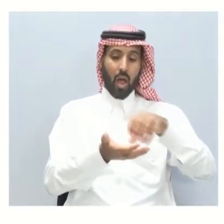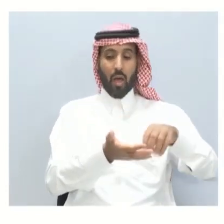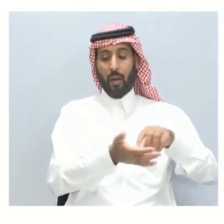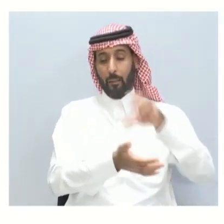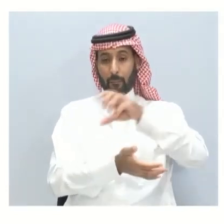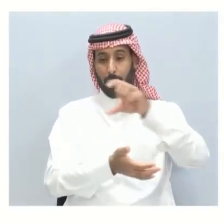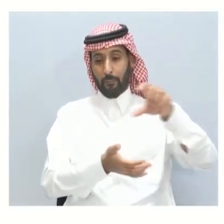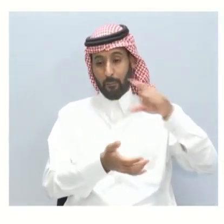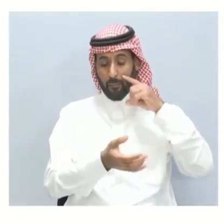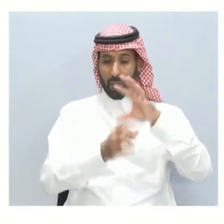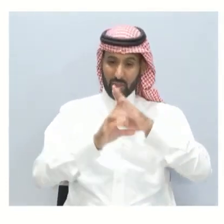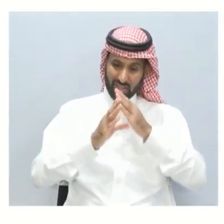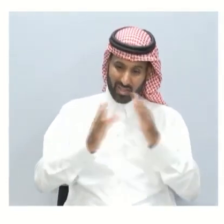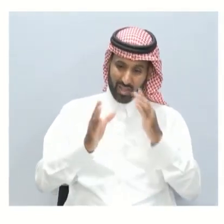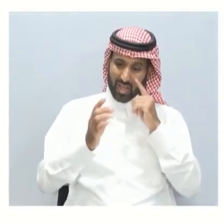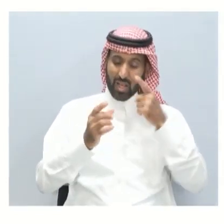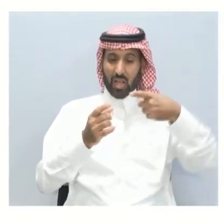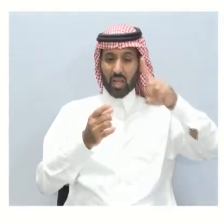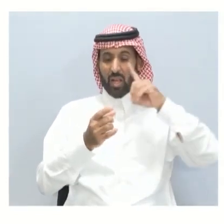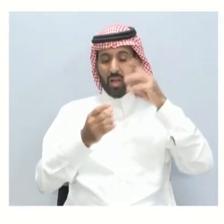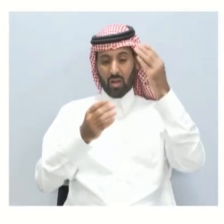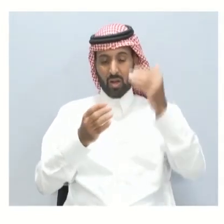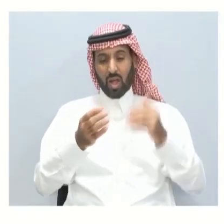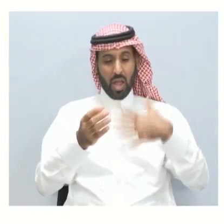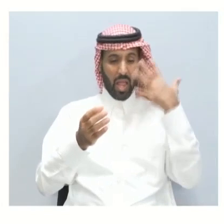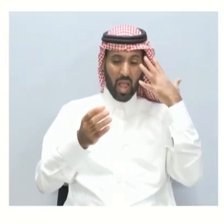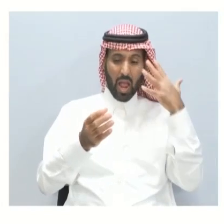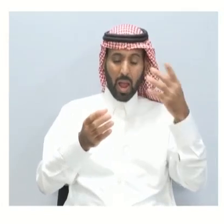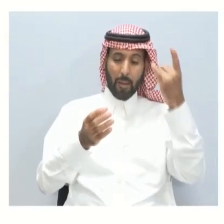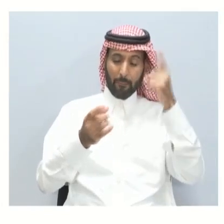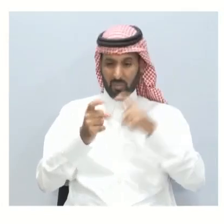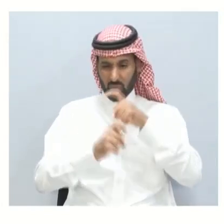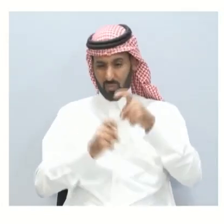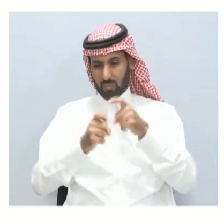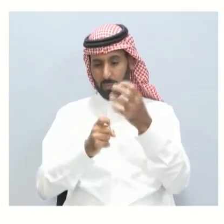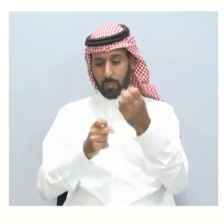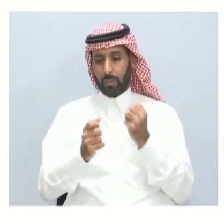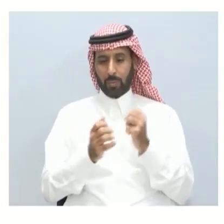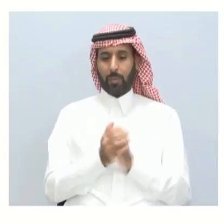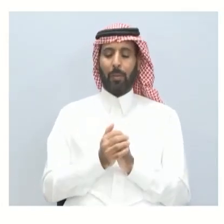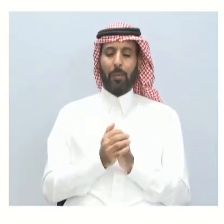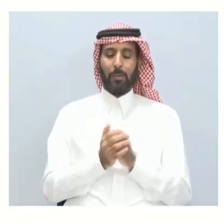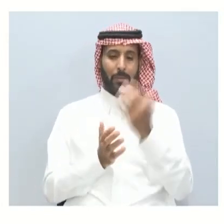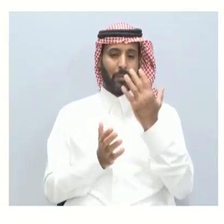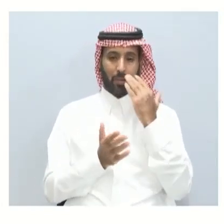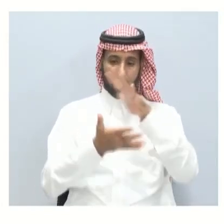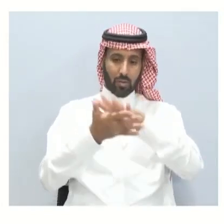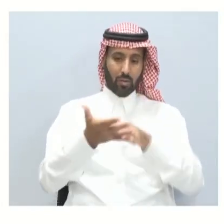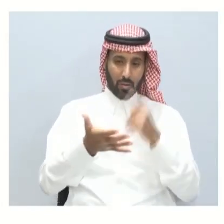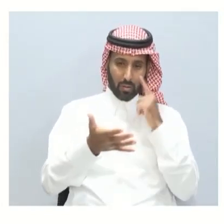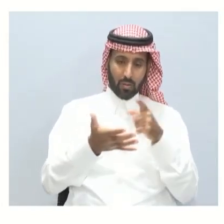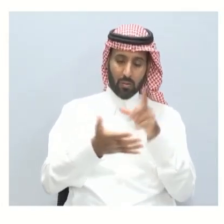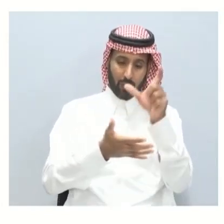الجدول الدوري لاتساع مستويات الديل فرعيه الخمسه لعشره الكترونات حسب